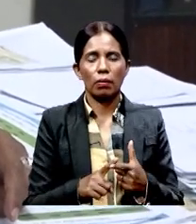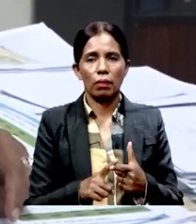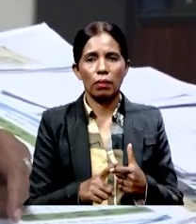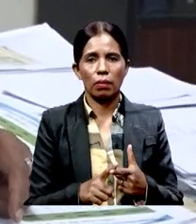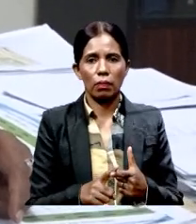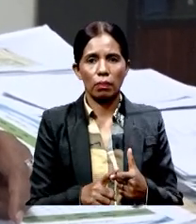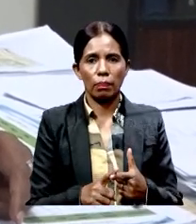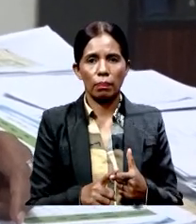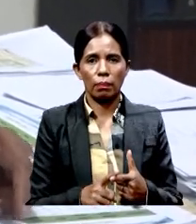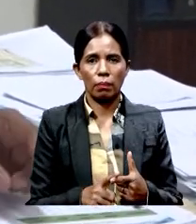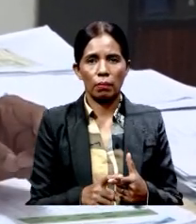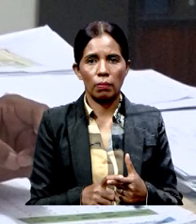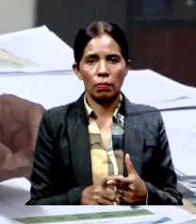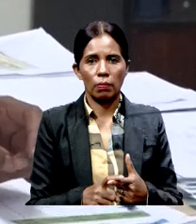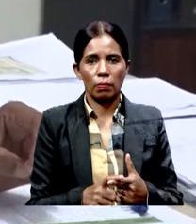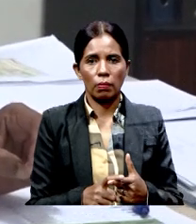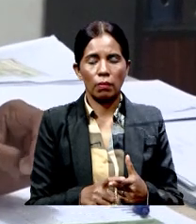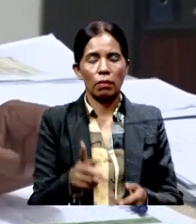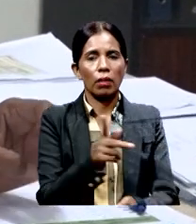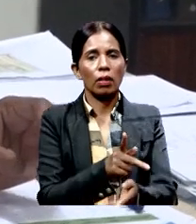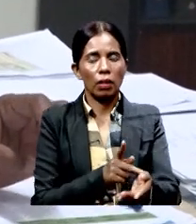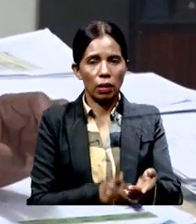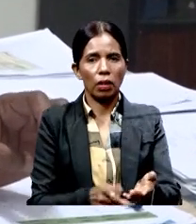Nomor kane kaman